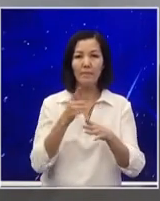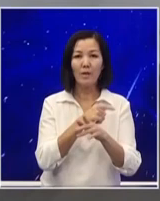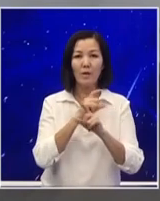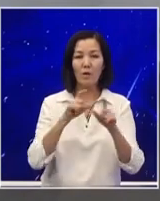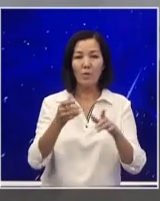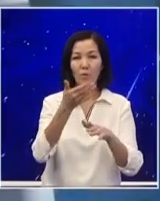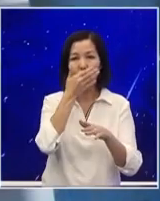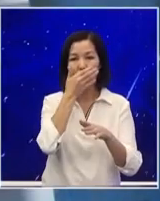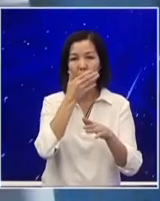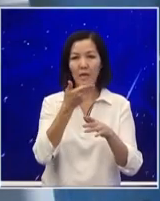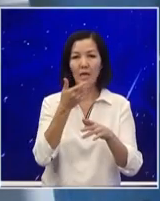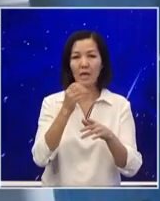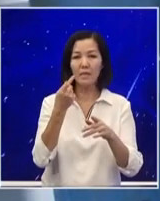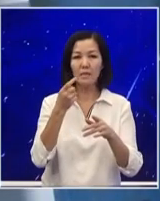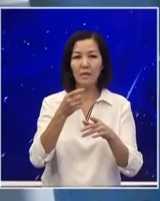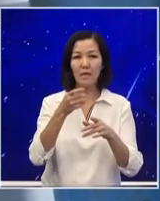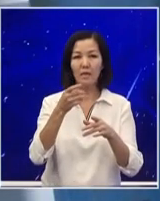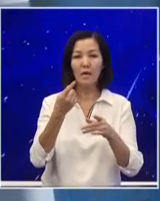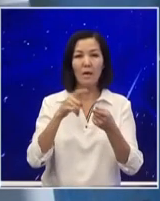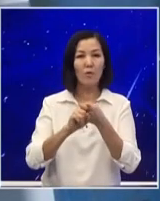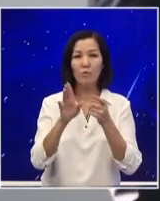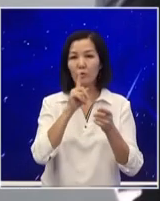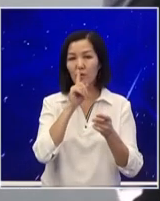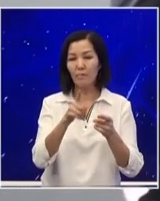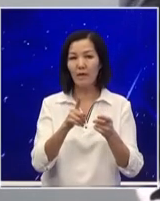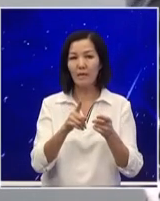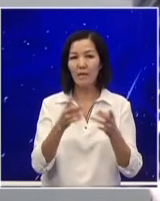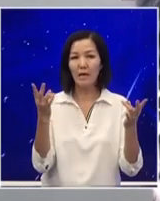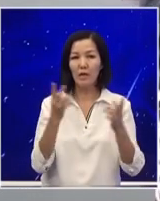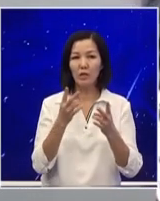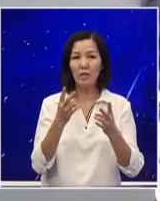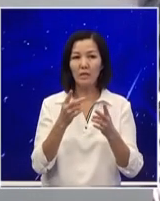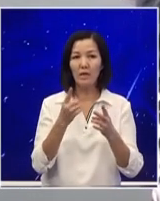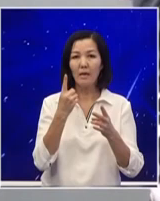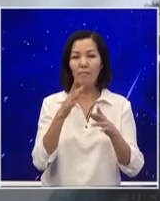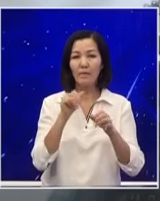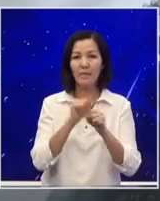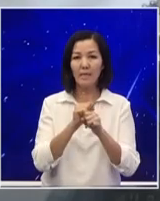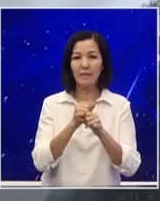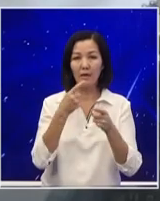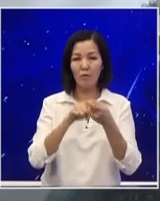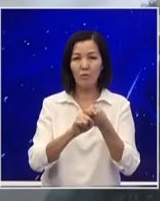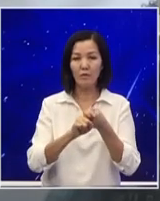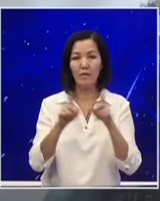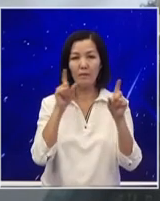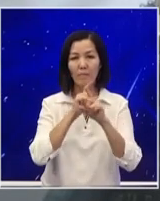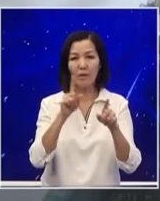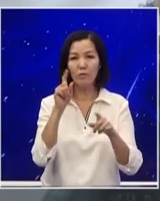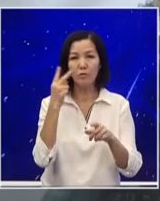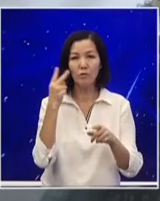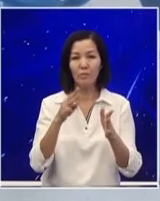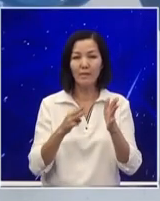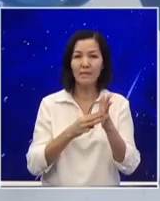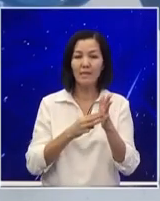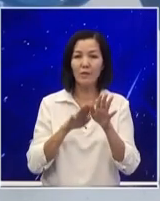оттегі бұрынғыдай газ баллондарымен келмейді. Науқастарға қажетті кислород бір орталықтан тарайды. Сөйтіп мекемедегі